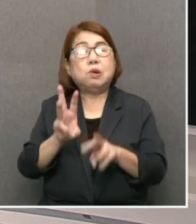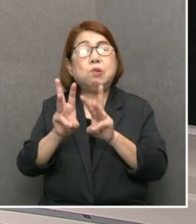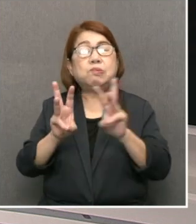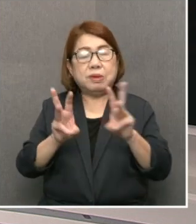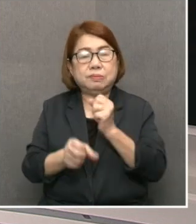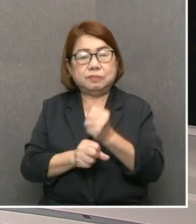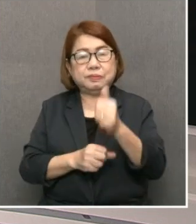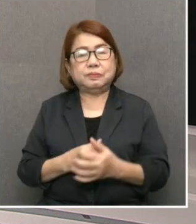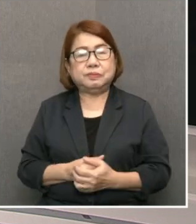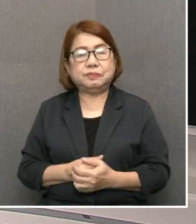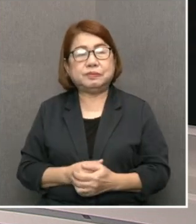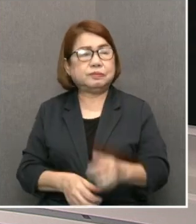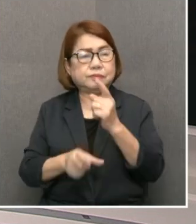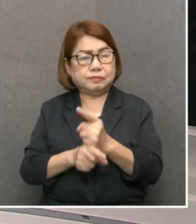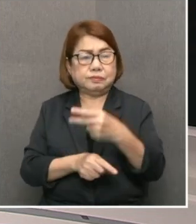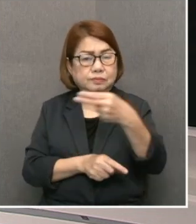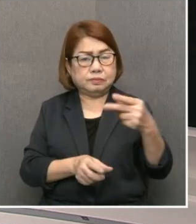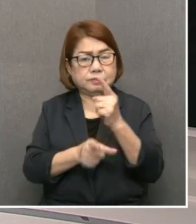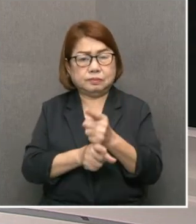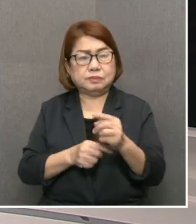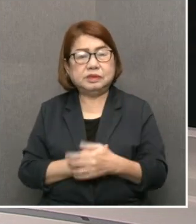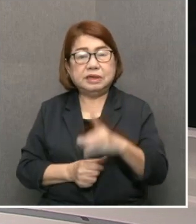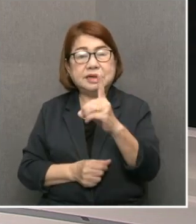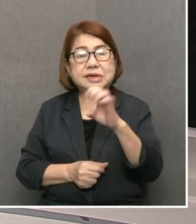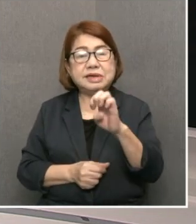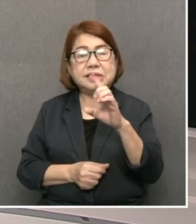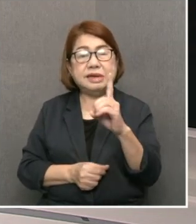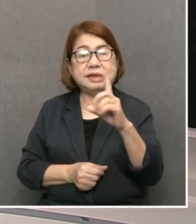debt.dopa.go.th นะคะก็สะกดตามนี้เลยนะคะคุณผู้ชม